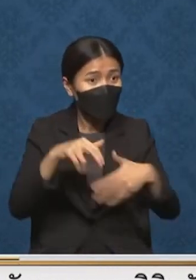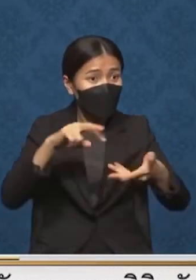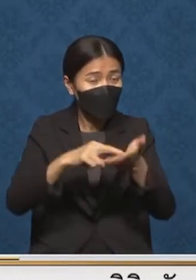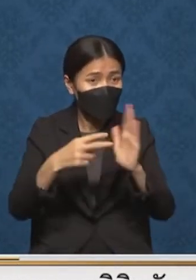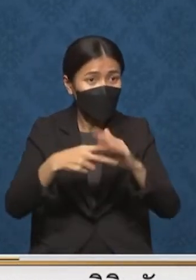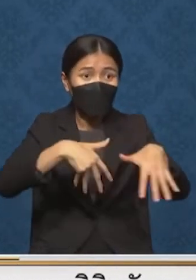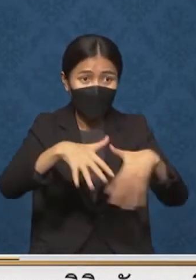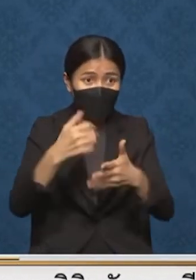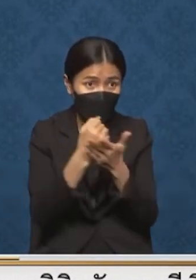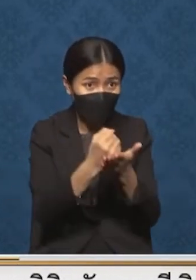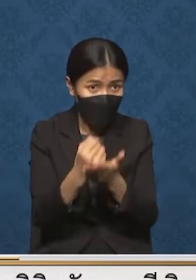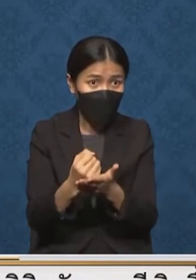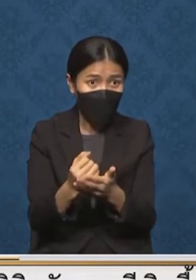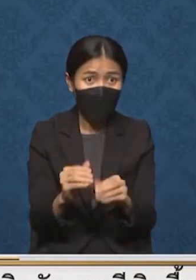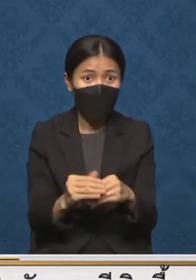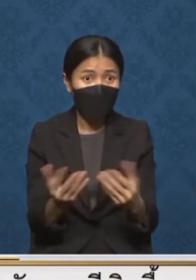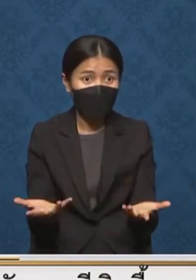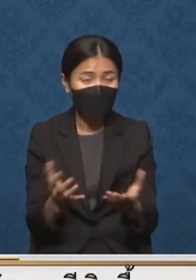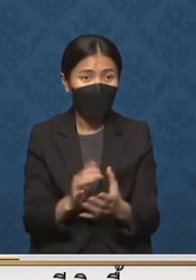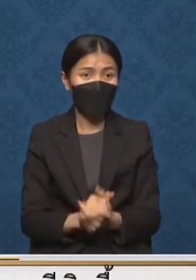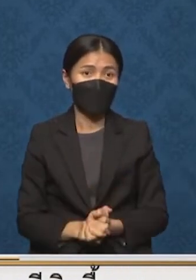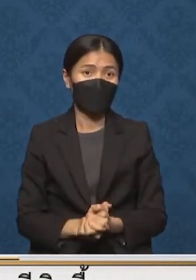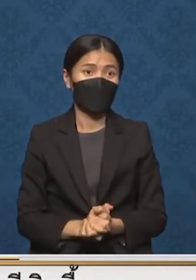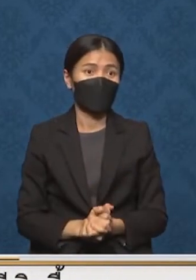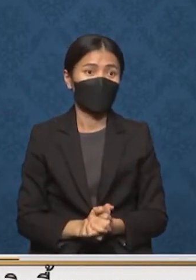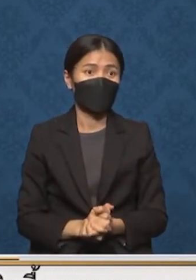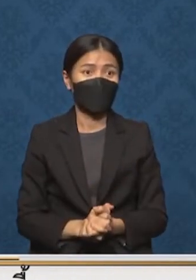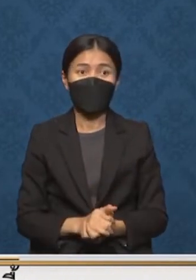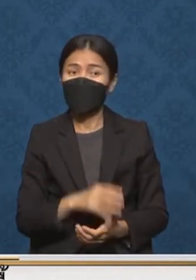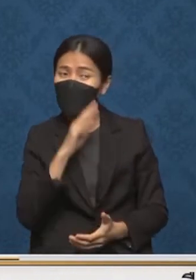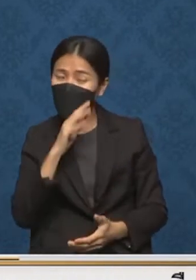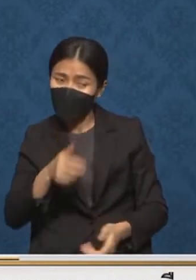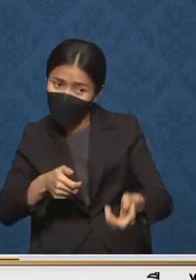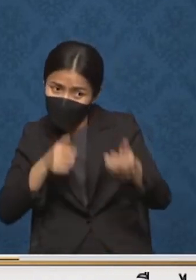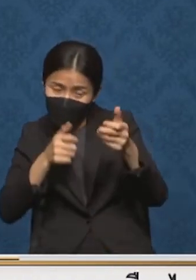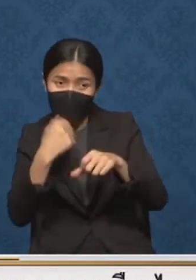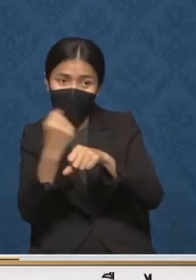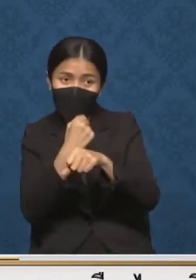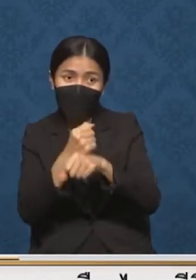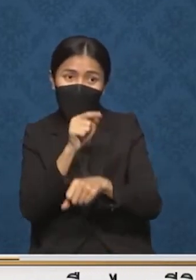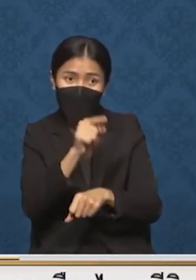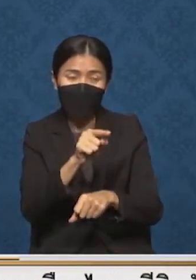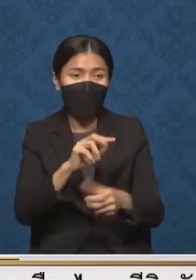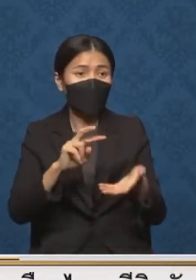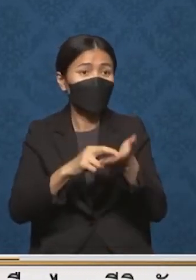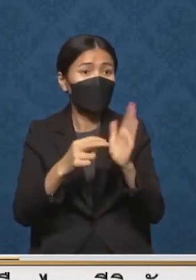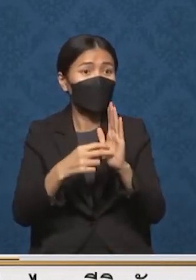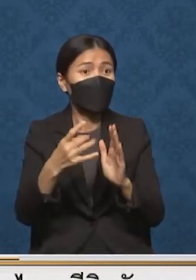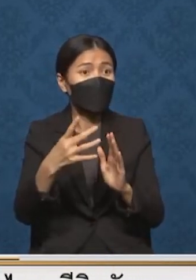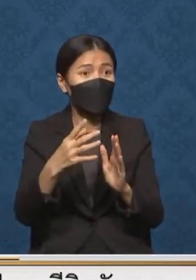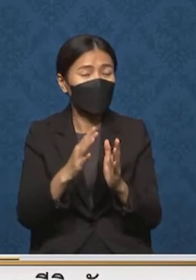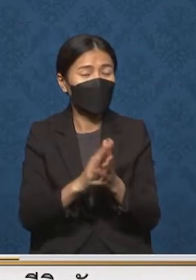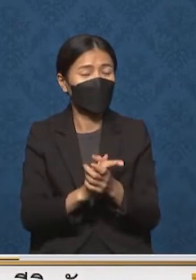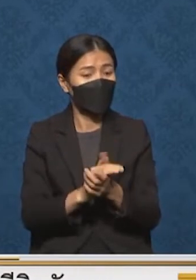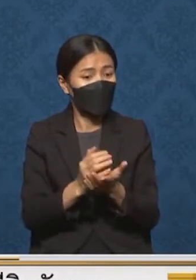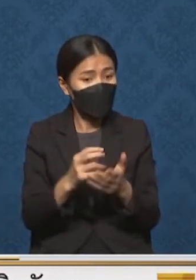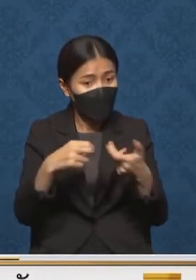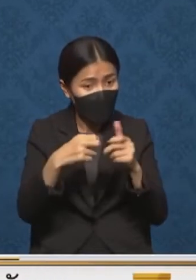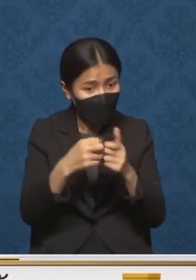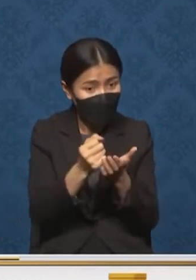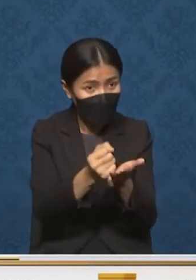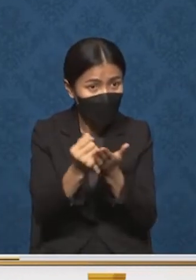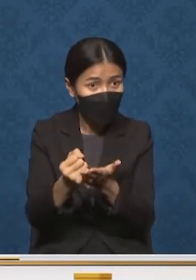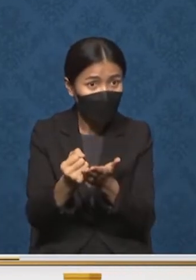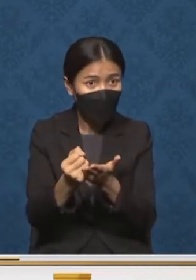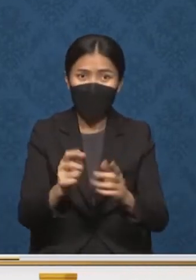ถ้ฝึกแบบนี้ ไม่ได้ไปจดการ ปัหประมงแล้ครับและยิจๆ นะครับชาบ้านที่บปกมโน